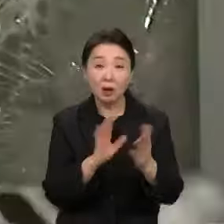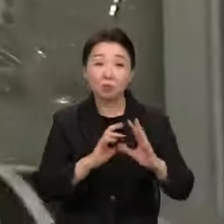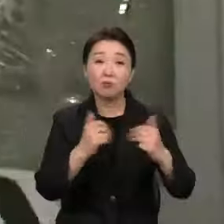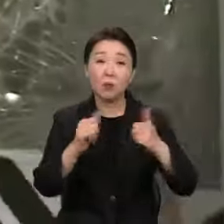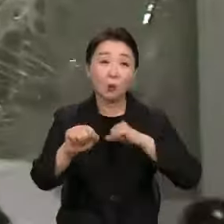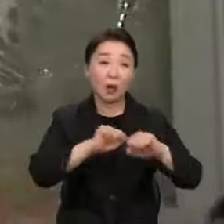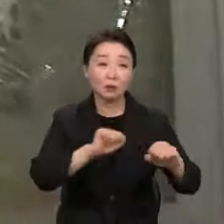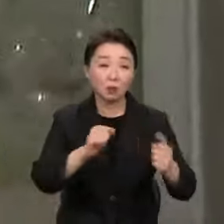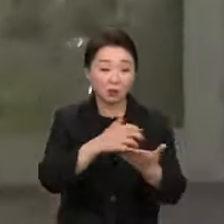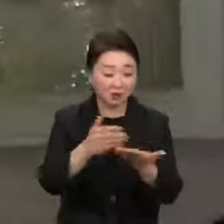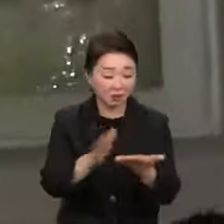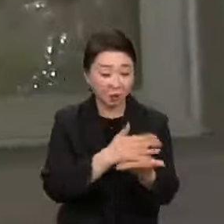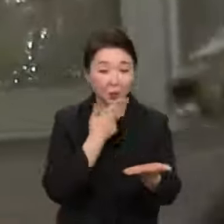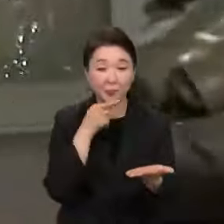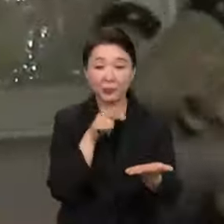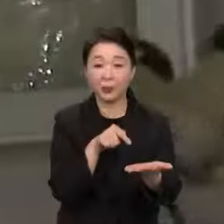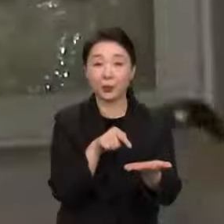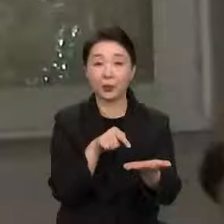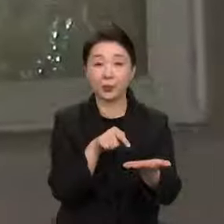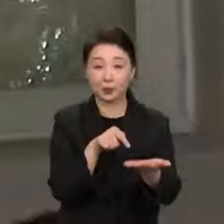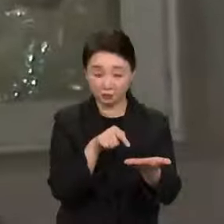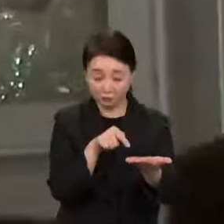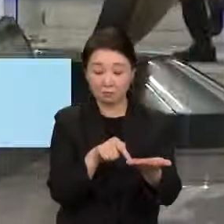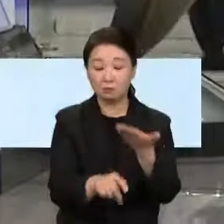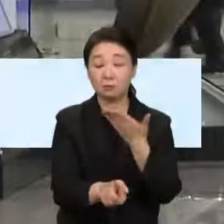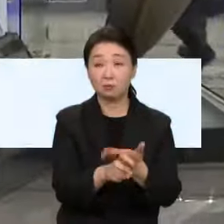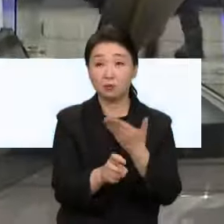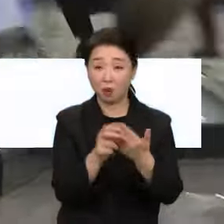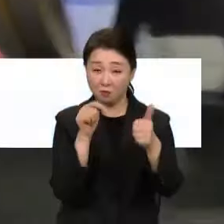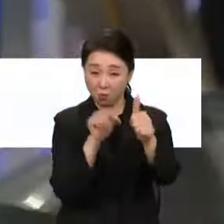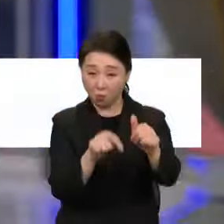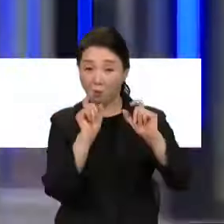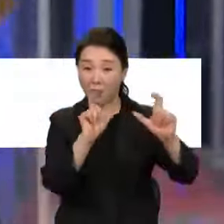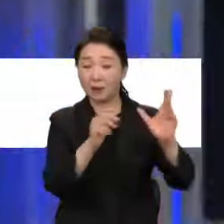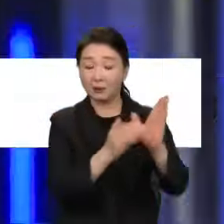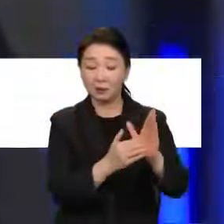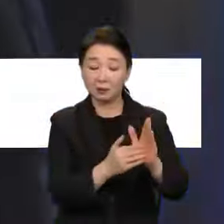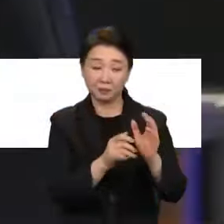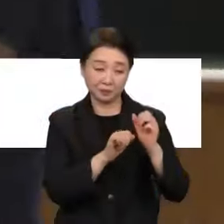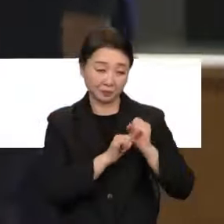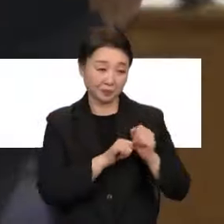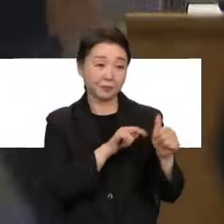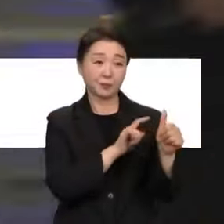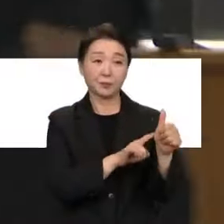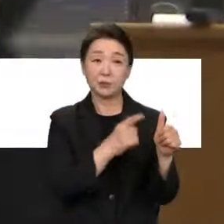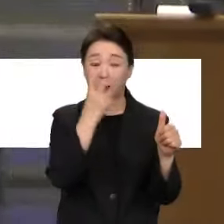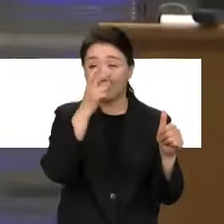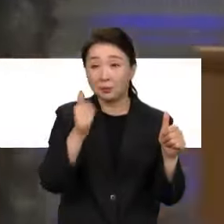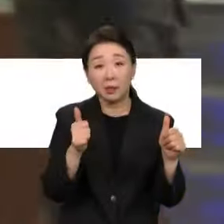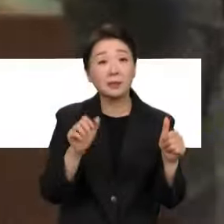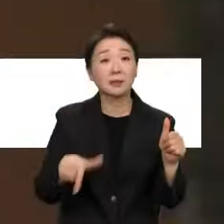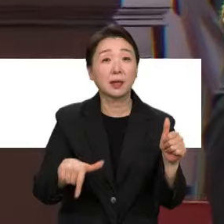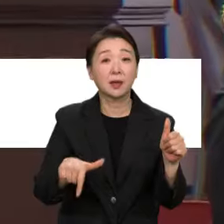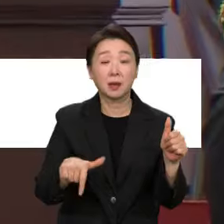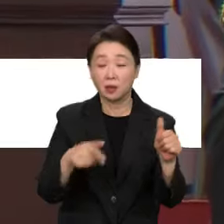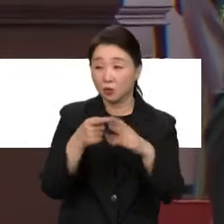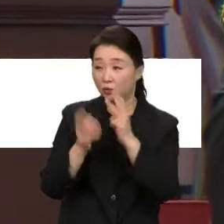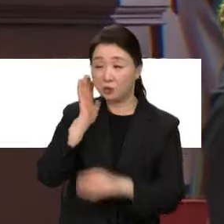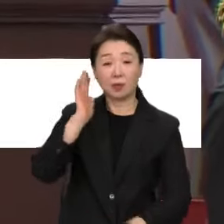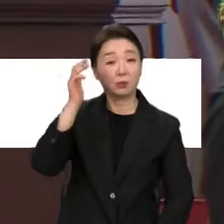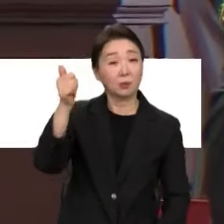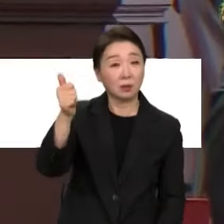제한할 근거가 없습니다 이런 불법적인 포에 대해 김현전 국방부장관은 검찰에서 윤